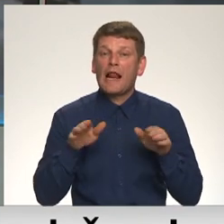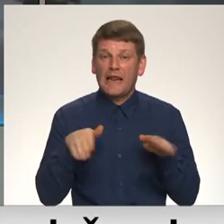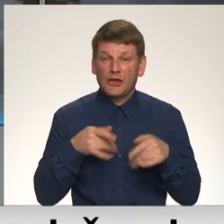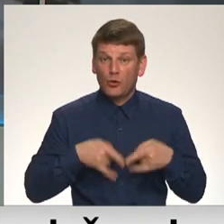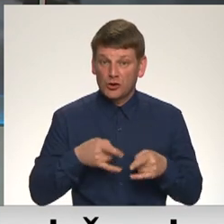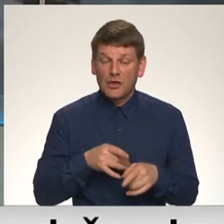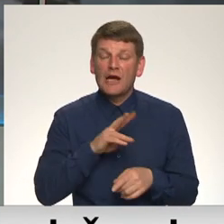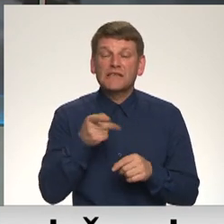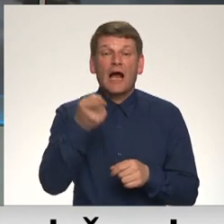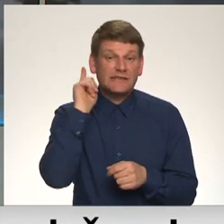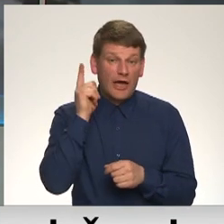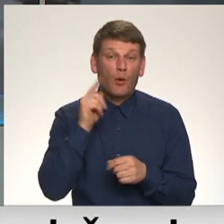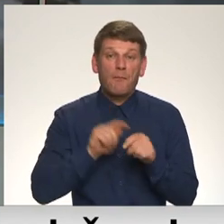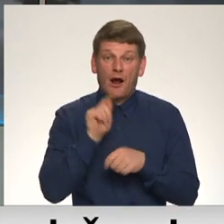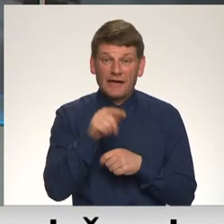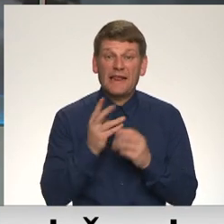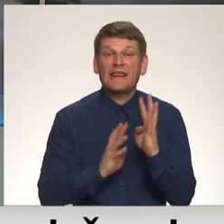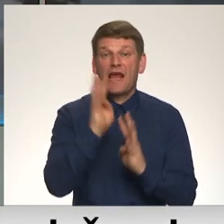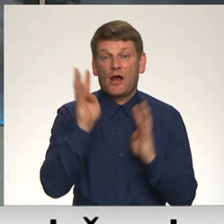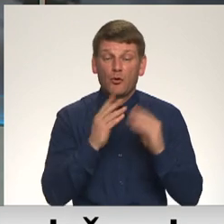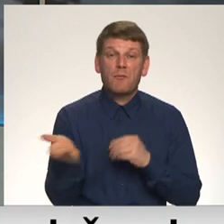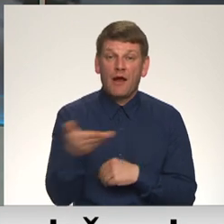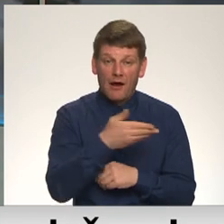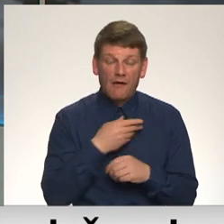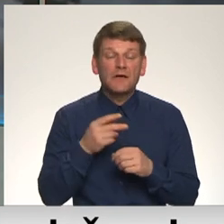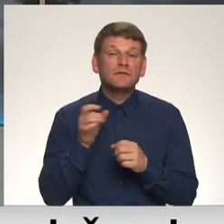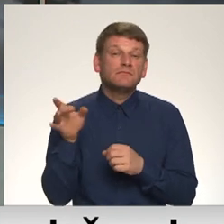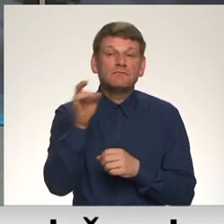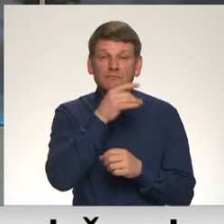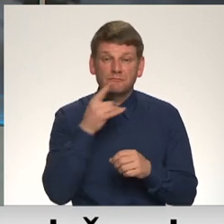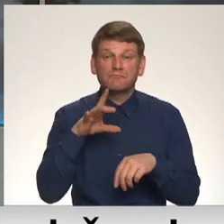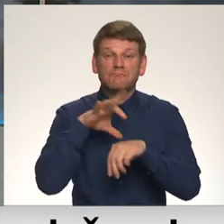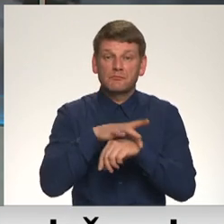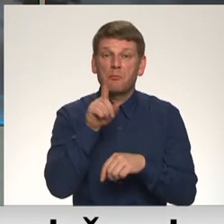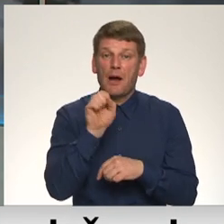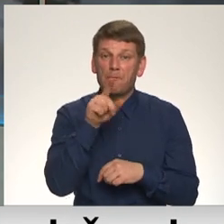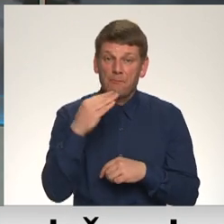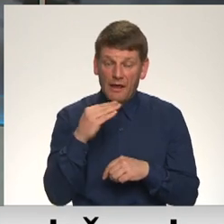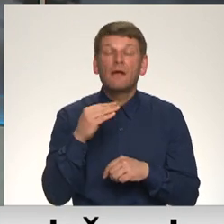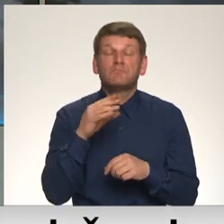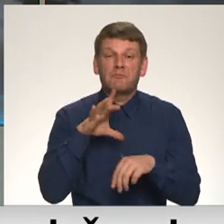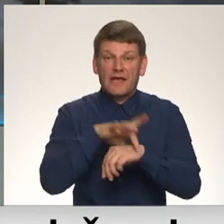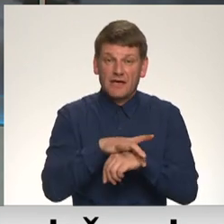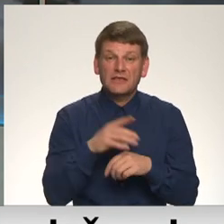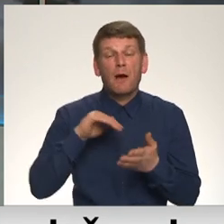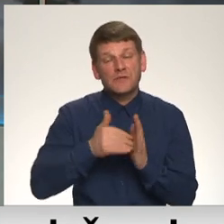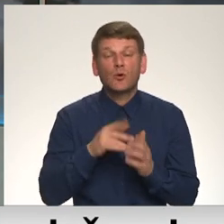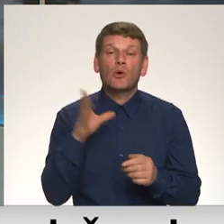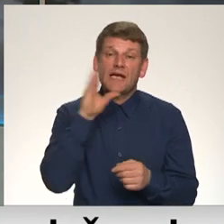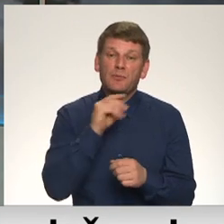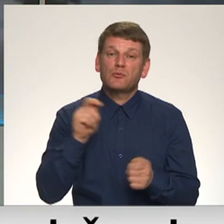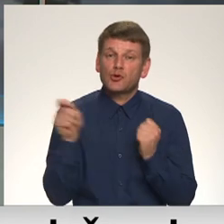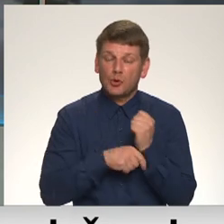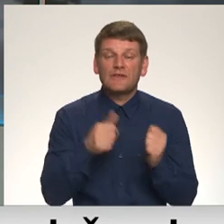Kāds aizlieguma pārkāpējs niedru pļāvējs Rēdā, Dienvidkurzemes novadā dabas parkā Pape pieķerts. Apstākļu un iespējamais sots vēl